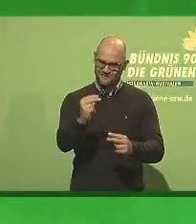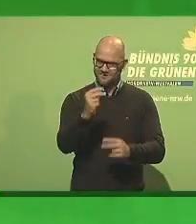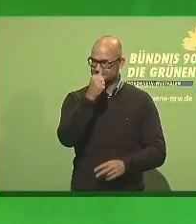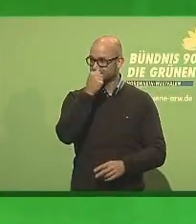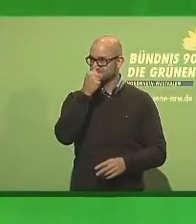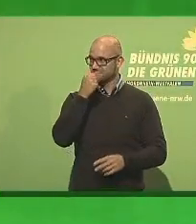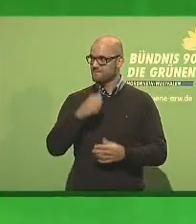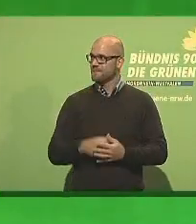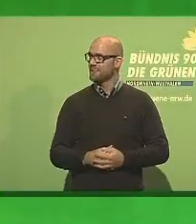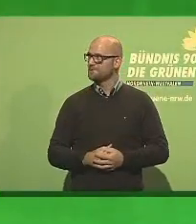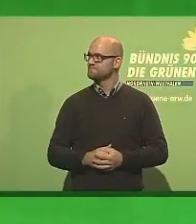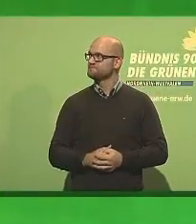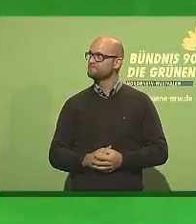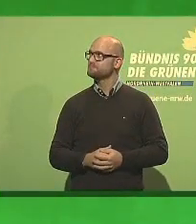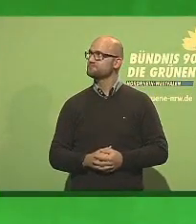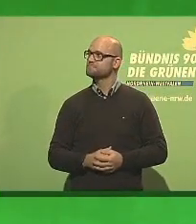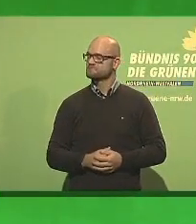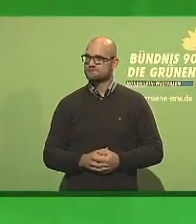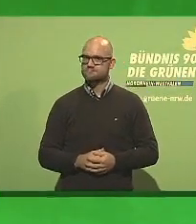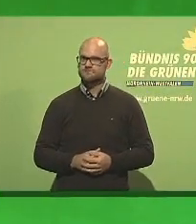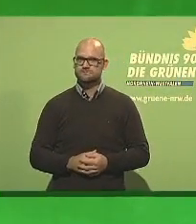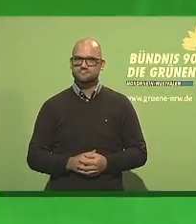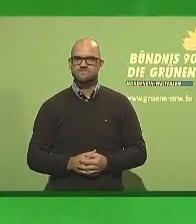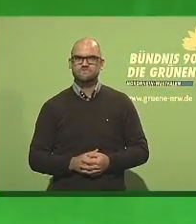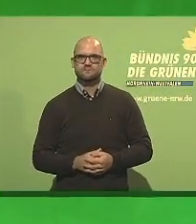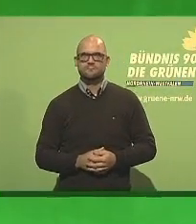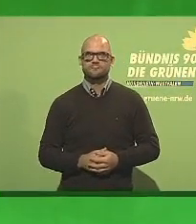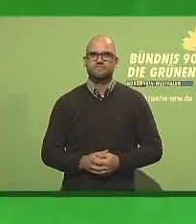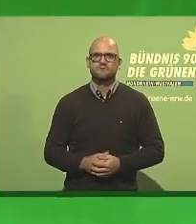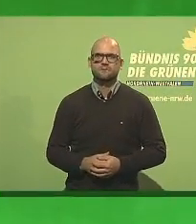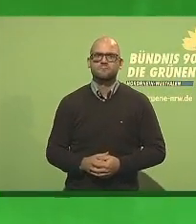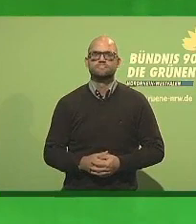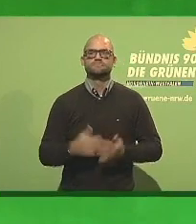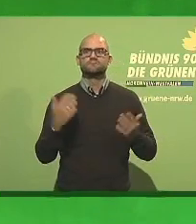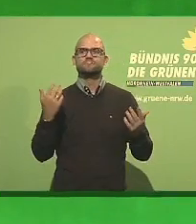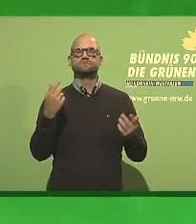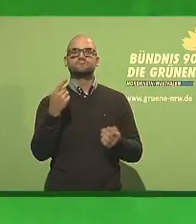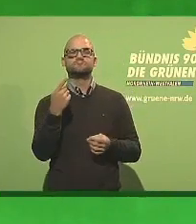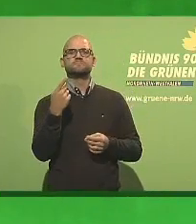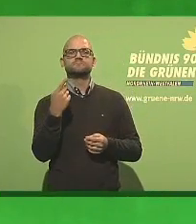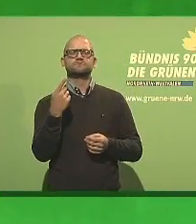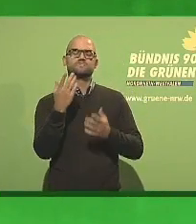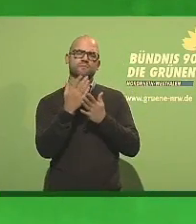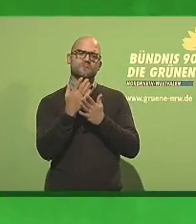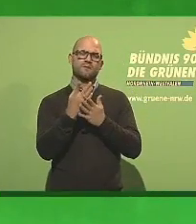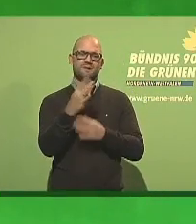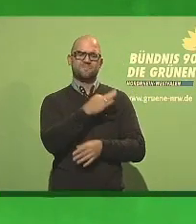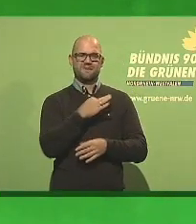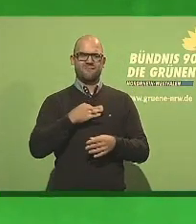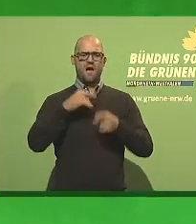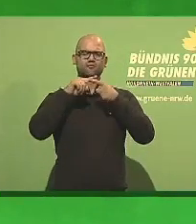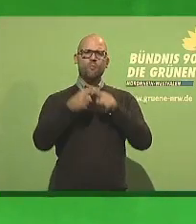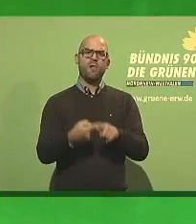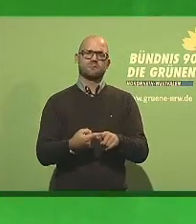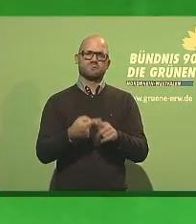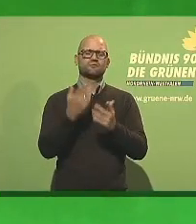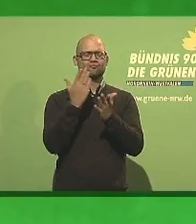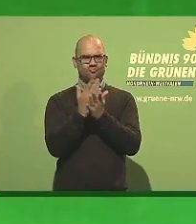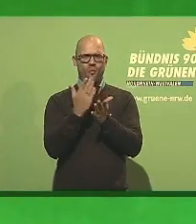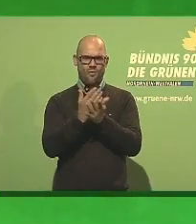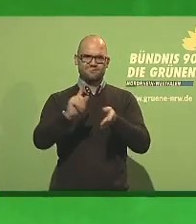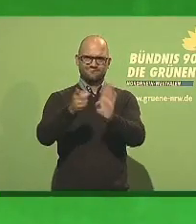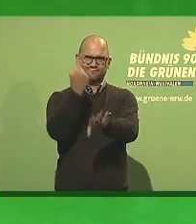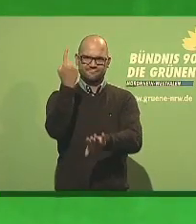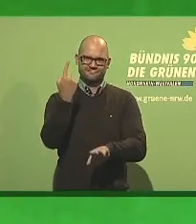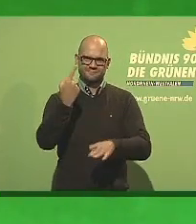Nein, ich glaube, es ist ja klar, es gab ja schon für die privaten Schulden einen Schuldenschnitt bei Griechenland, und für alle,